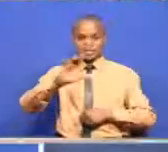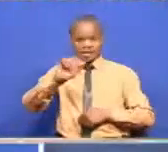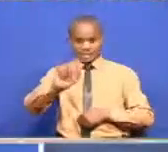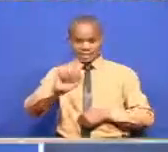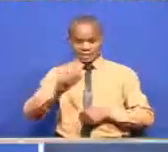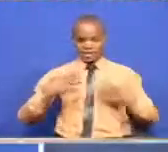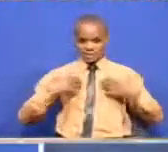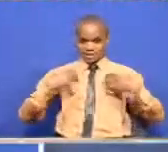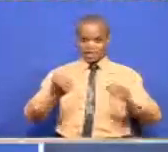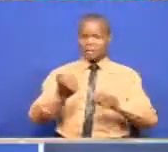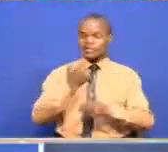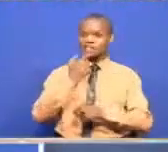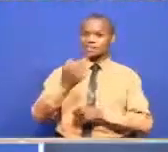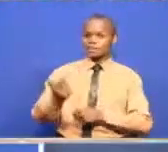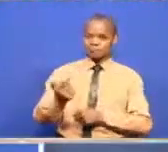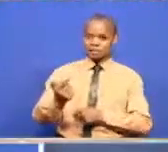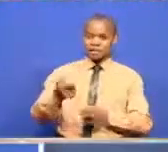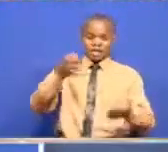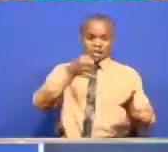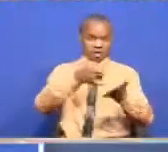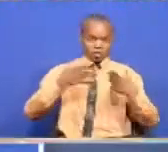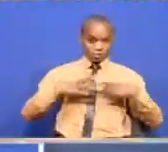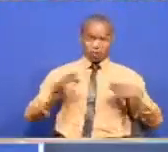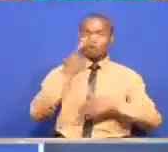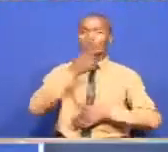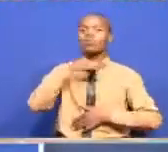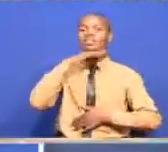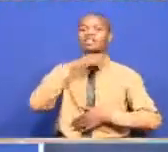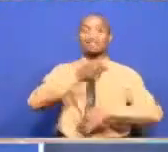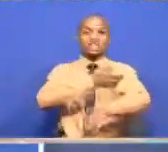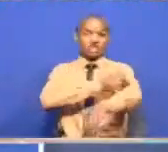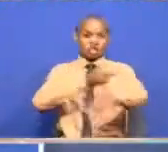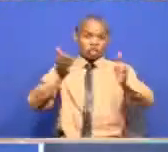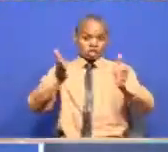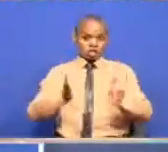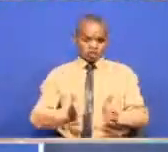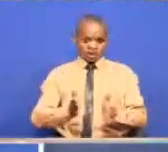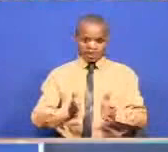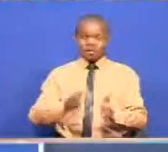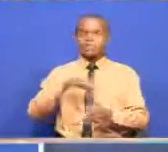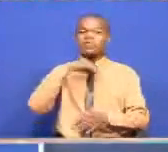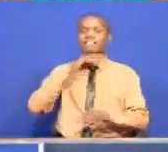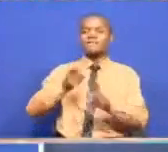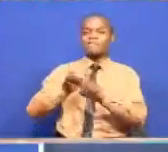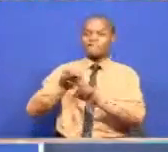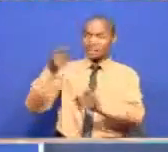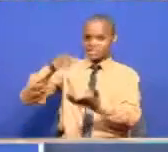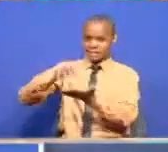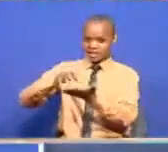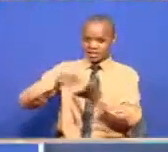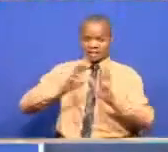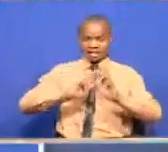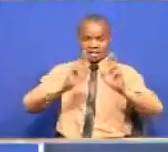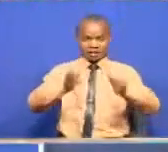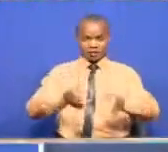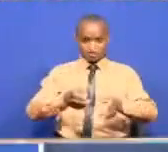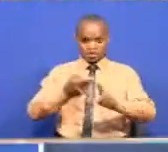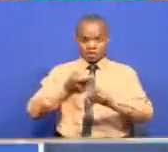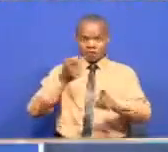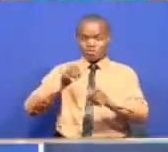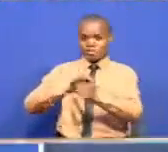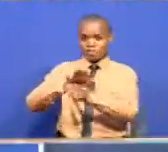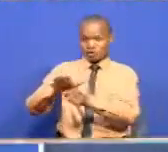kati ya wale waliofariki ni daktari na kifo chake ndicho cha kwanza cha daktari kuripotiwa hapa nchini kutokana na ugonjwa